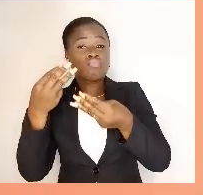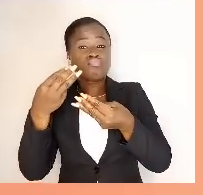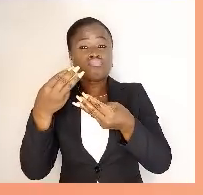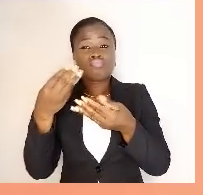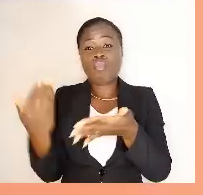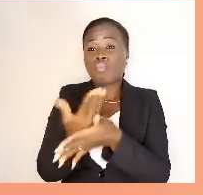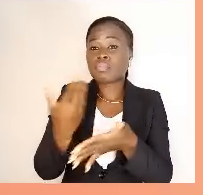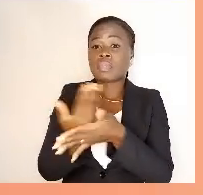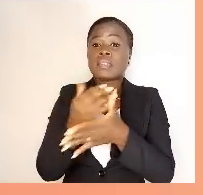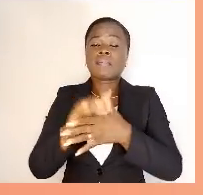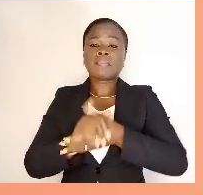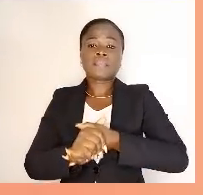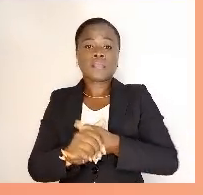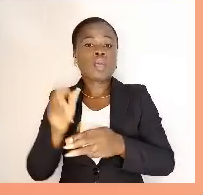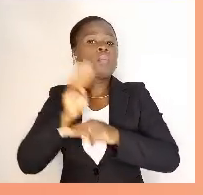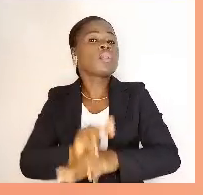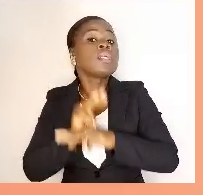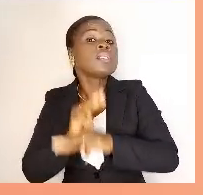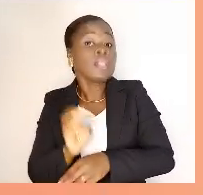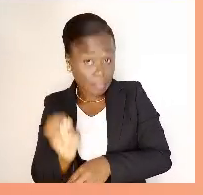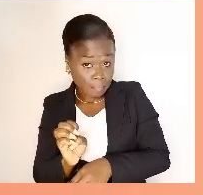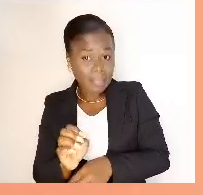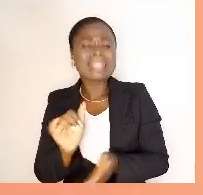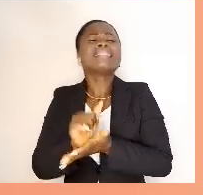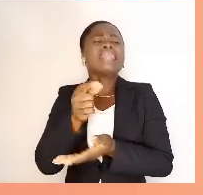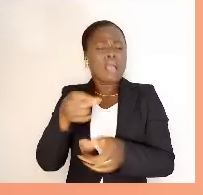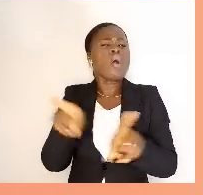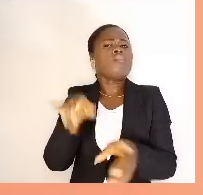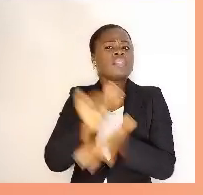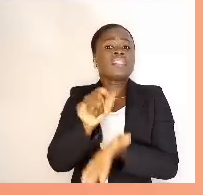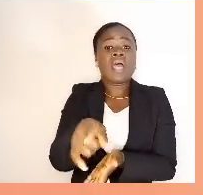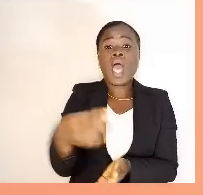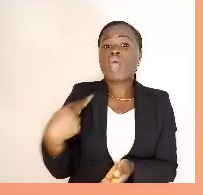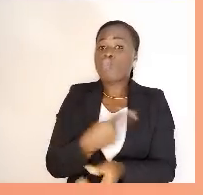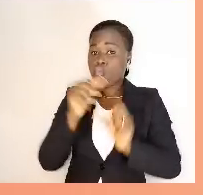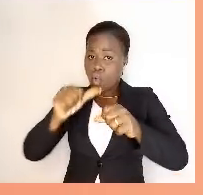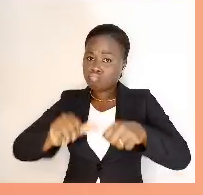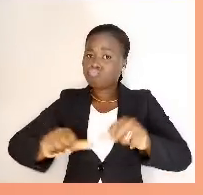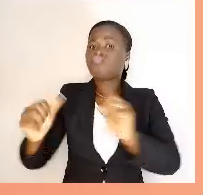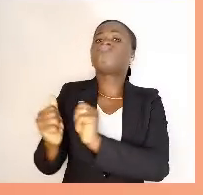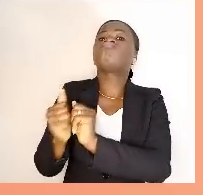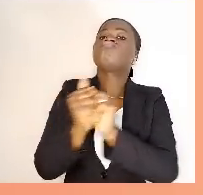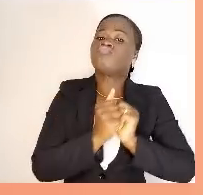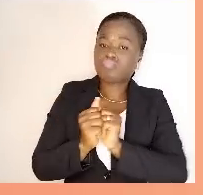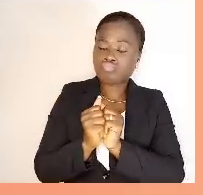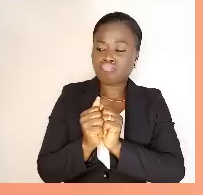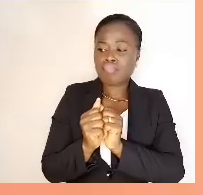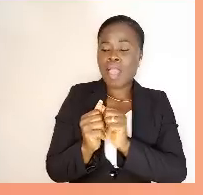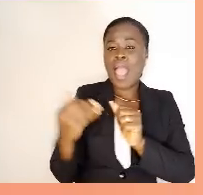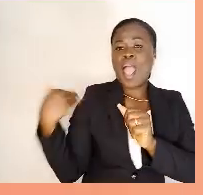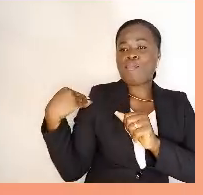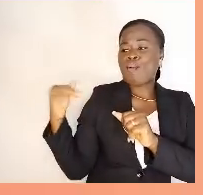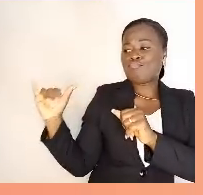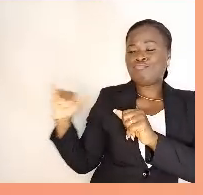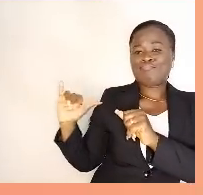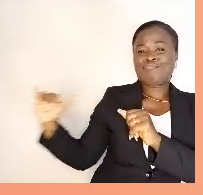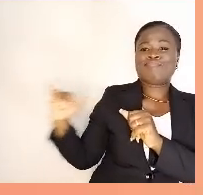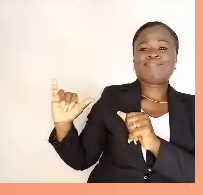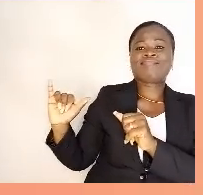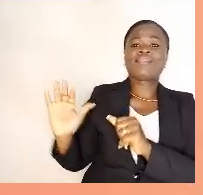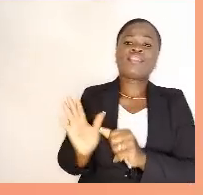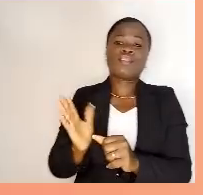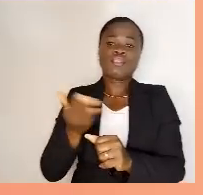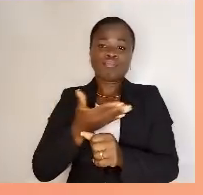ouverture dans la modernité. C'est seulement ainsi que nous pourrons poursuivre ensemble, épaule